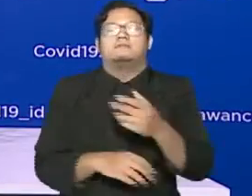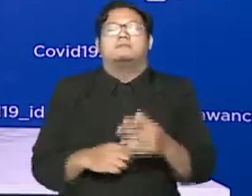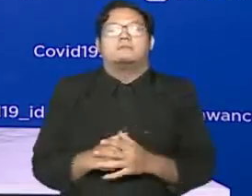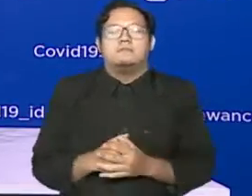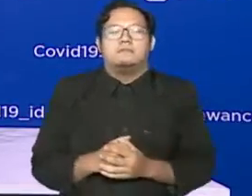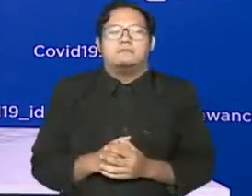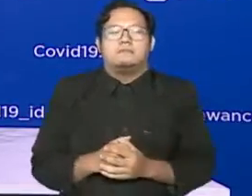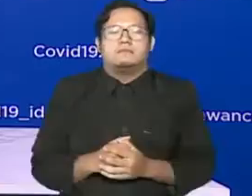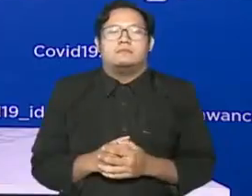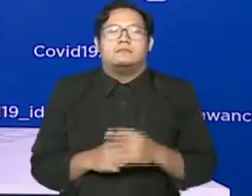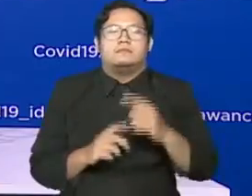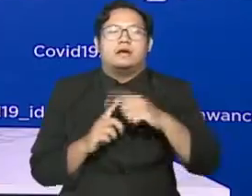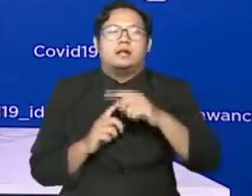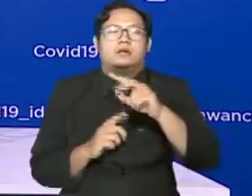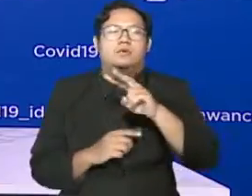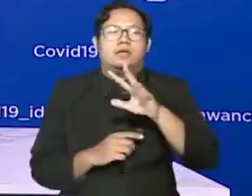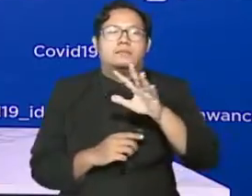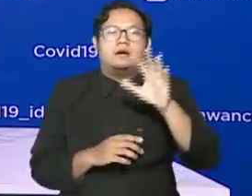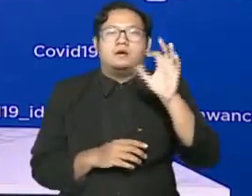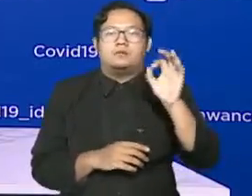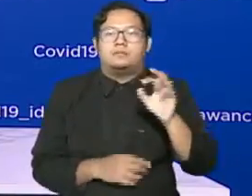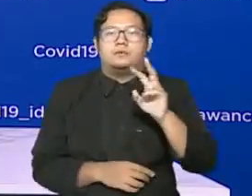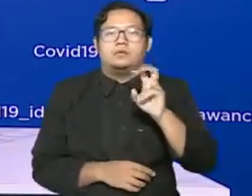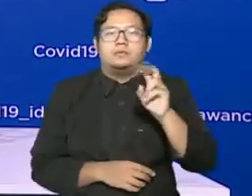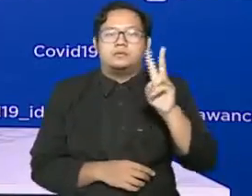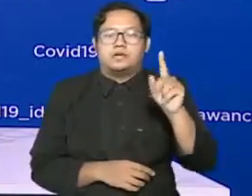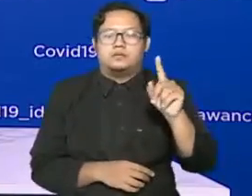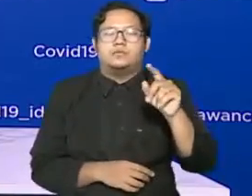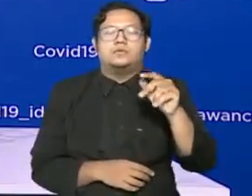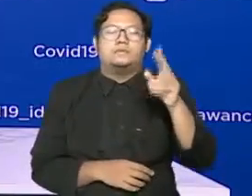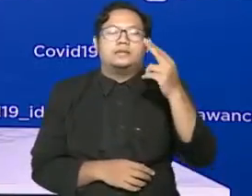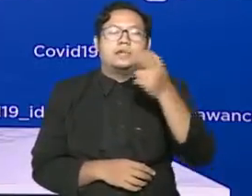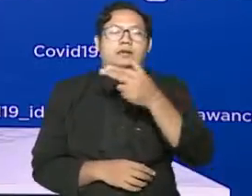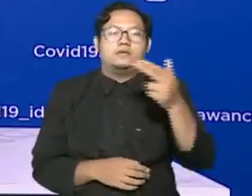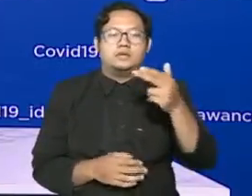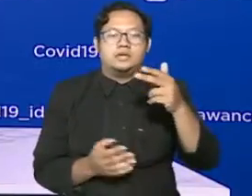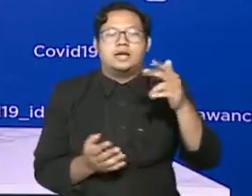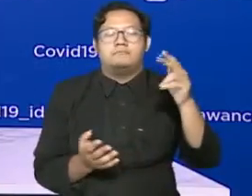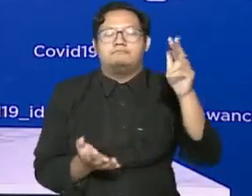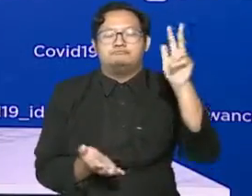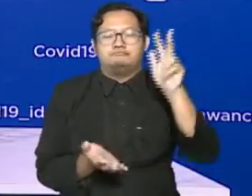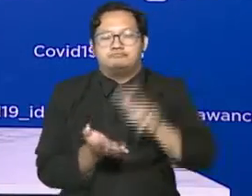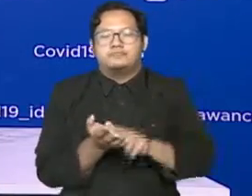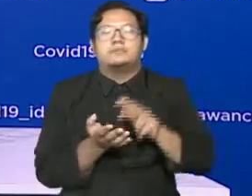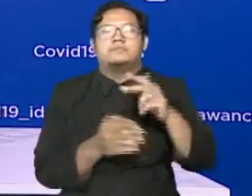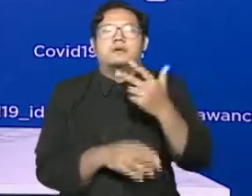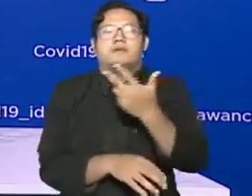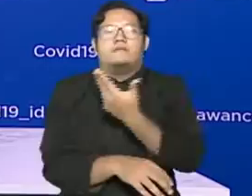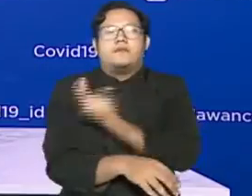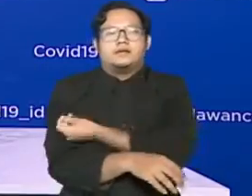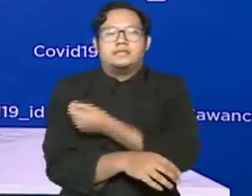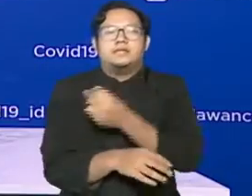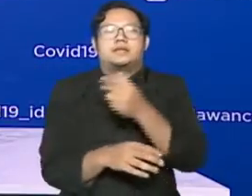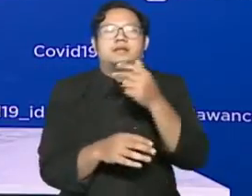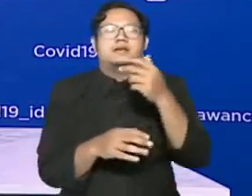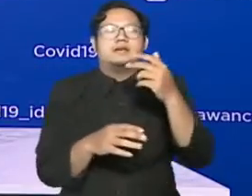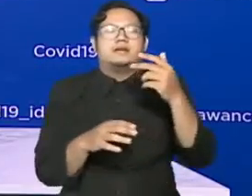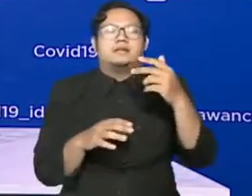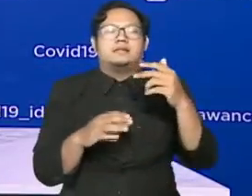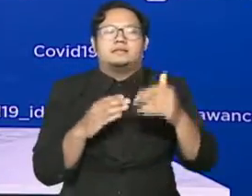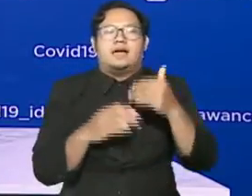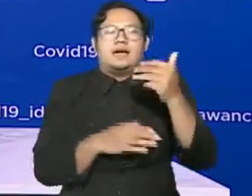Oktober 2021 pemerintah Indonesia secara resmi menerima kedatangan vaksin coffee 19 tahap